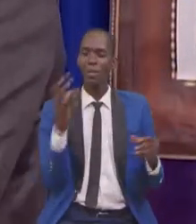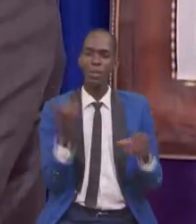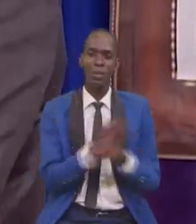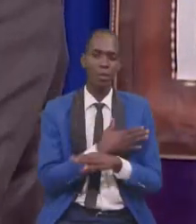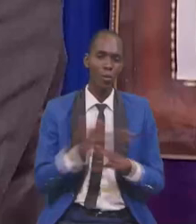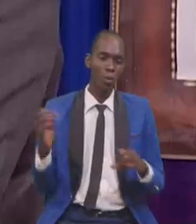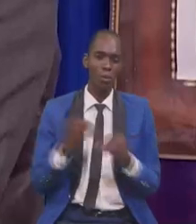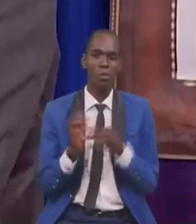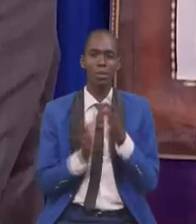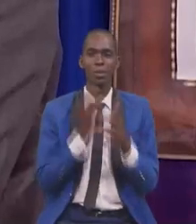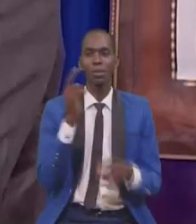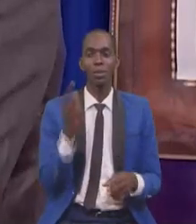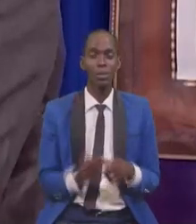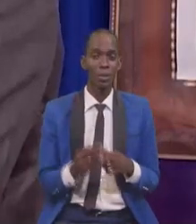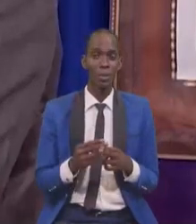L'échec est annulé.